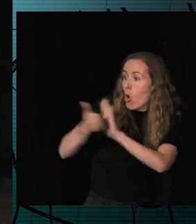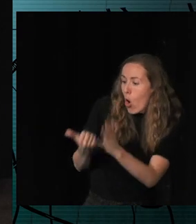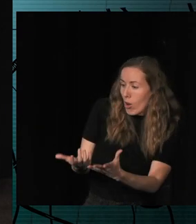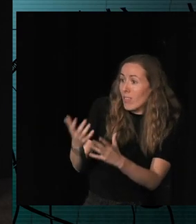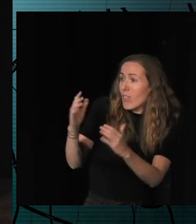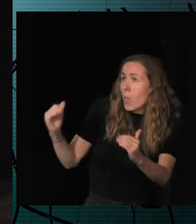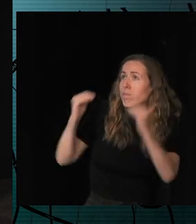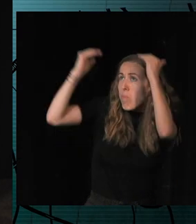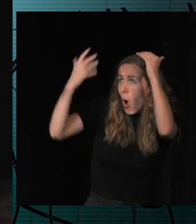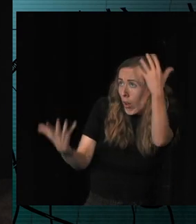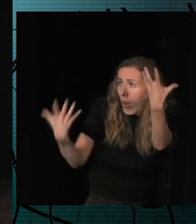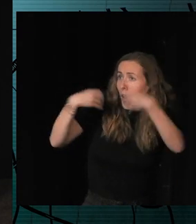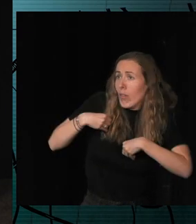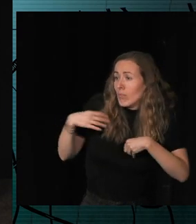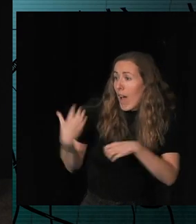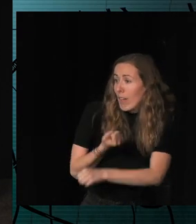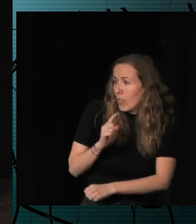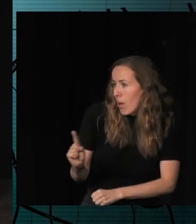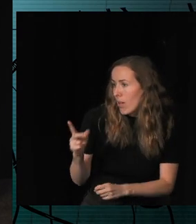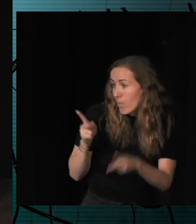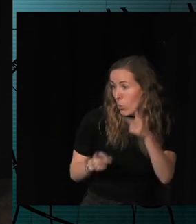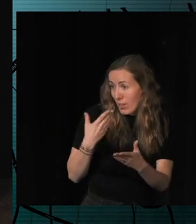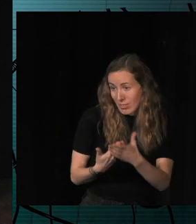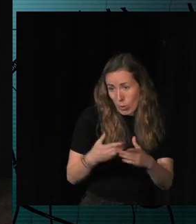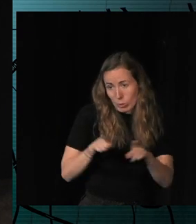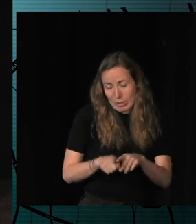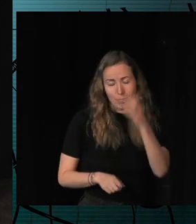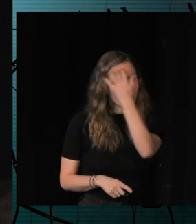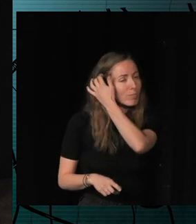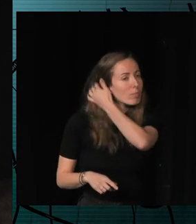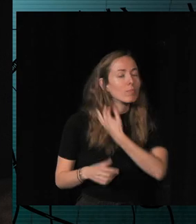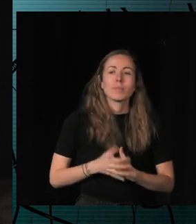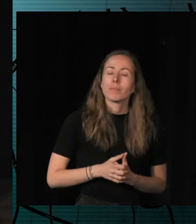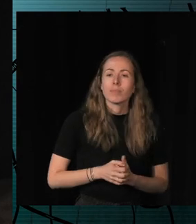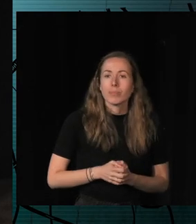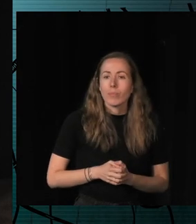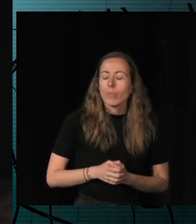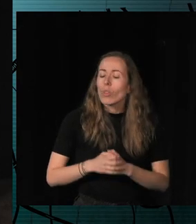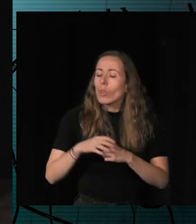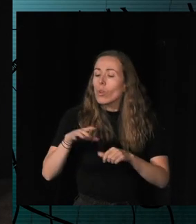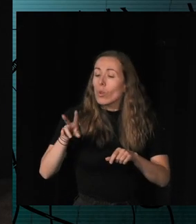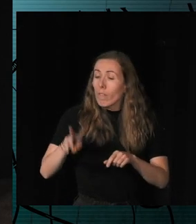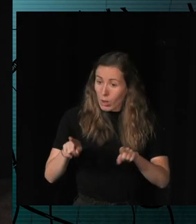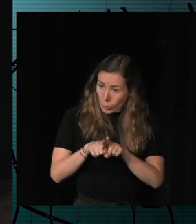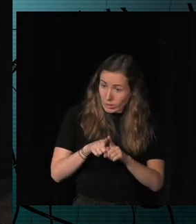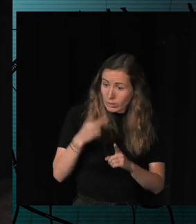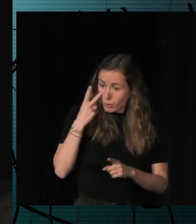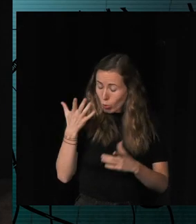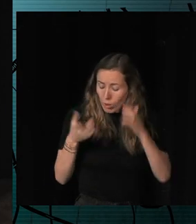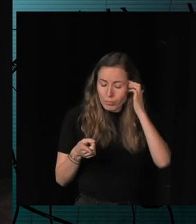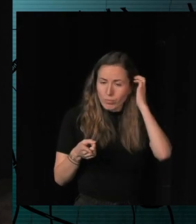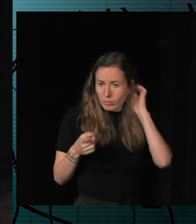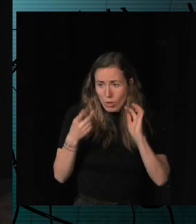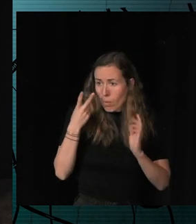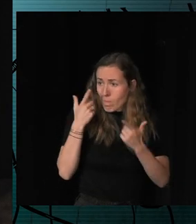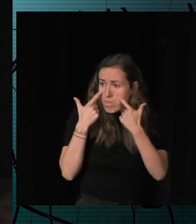devoir se légitimiser tu vois auprès d'un tu vois des autres un truc qu'elle a dû un peu porte le poids de ça je pense depuis depuis